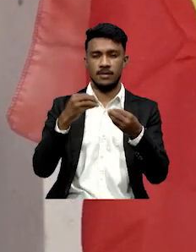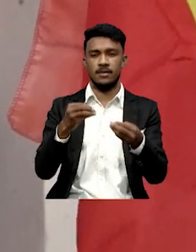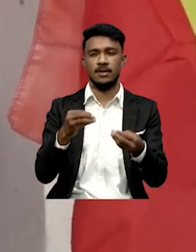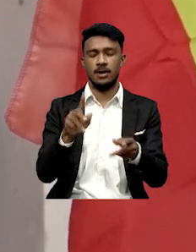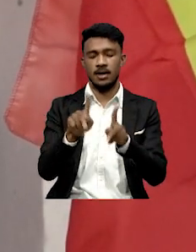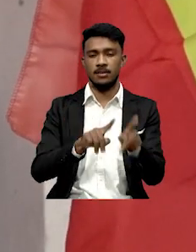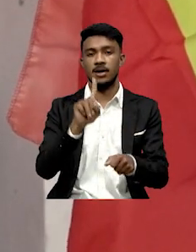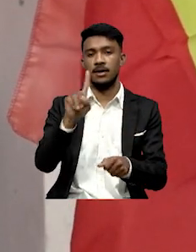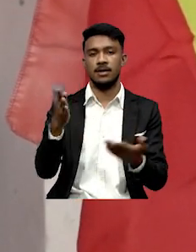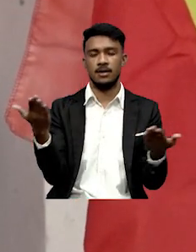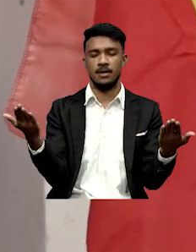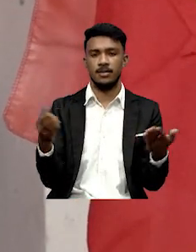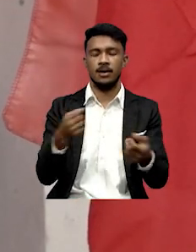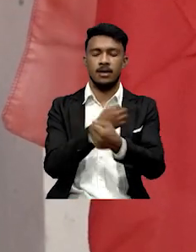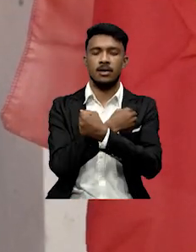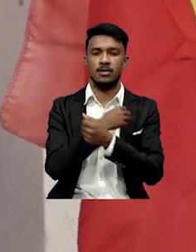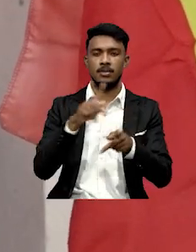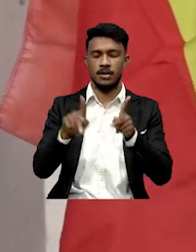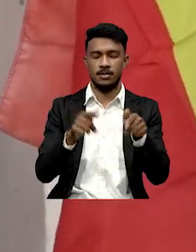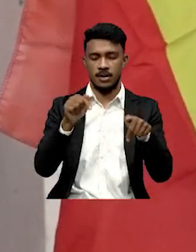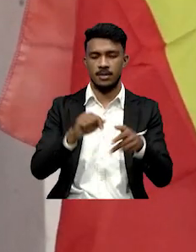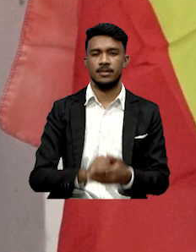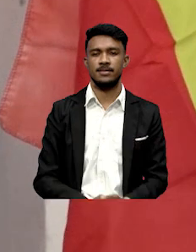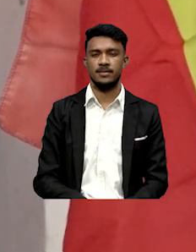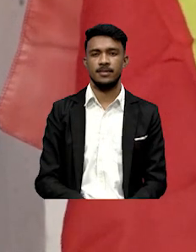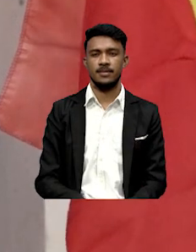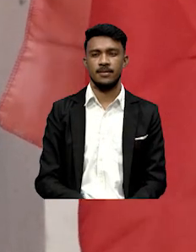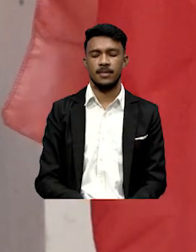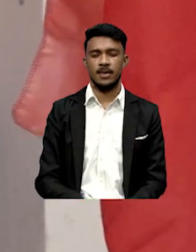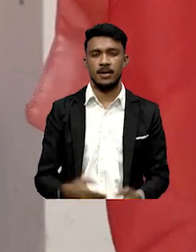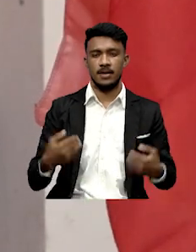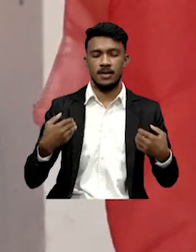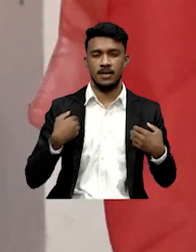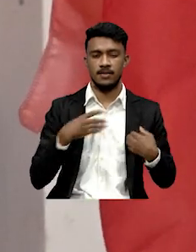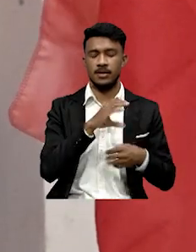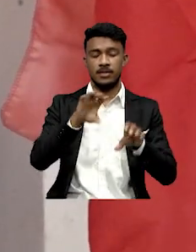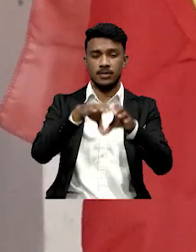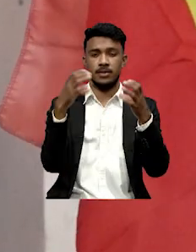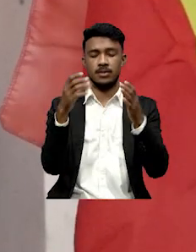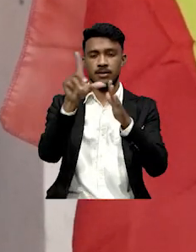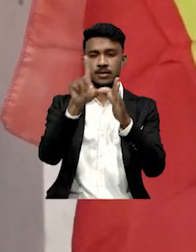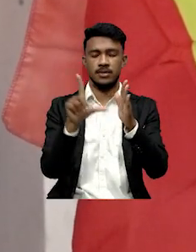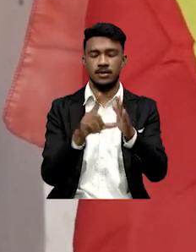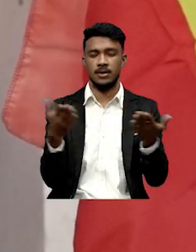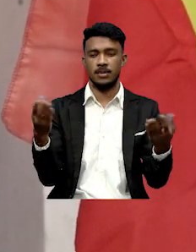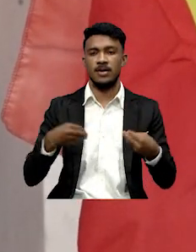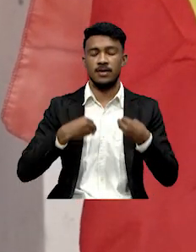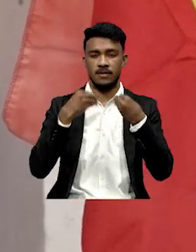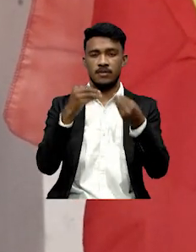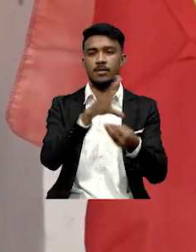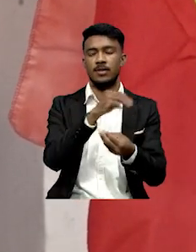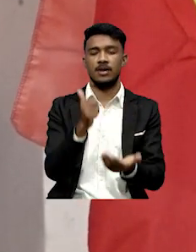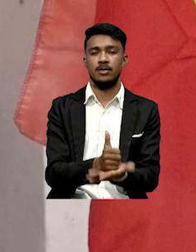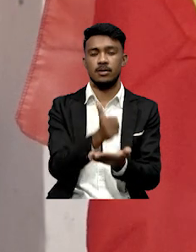nare, adobi povo dare. Di ha grupo se ipa konstitusan, nare ma foma nia kompetensi